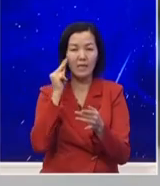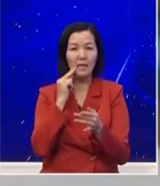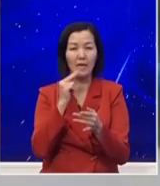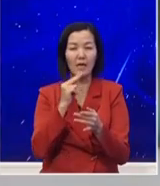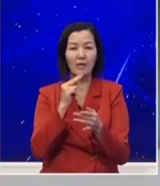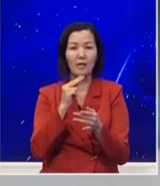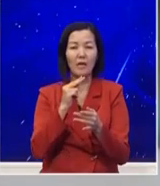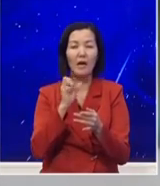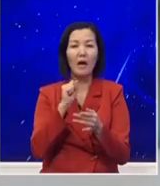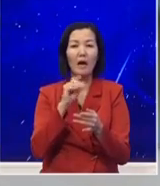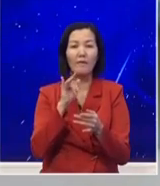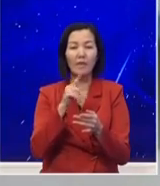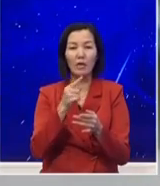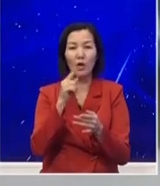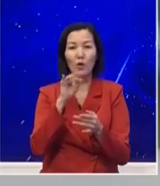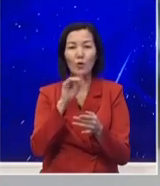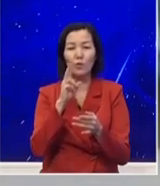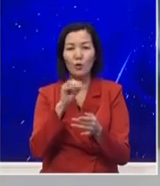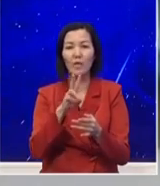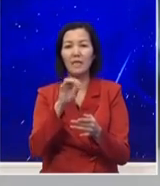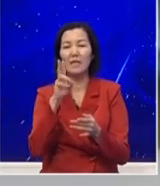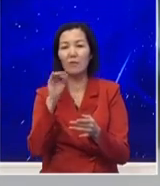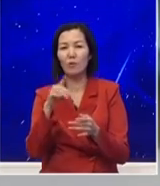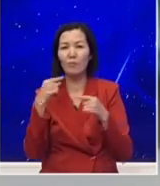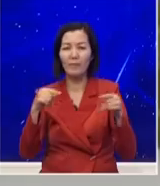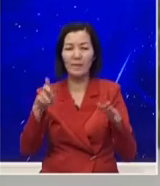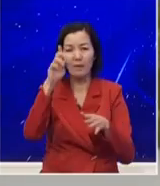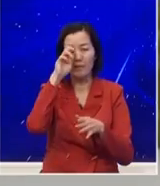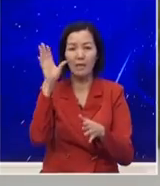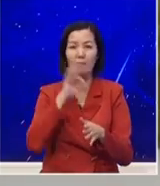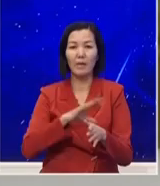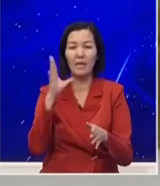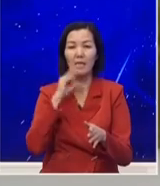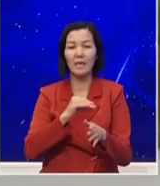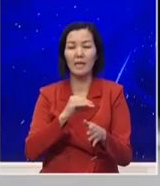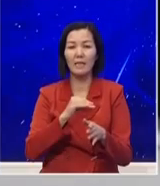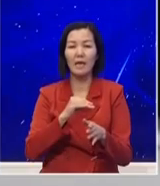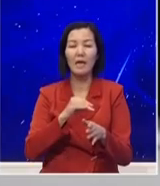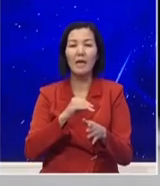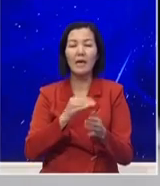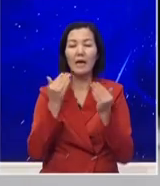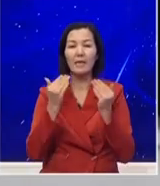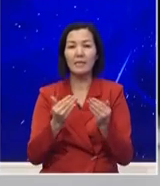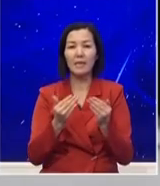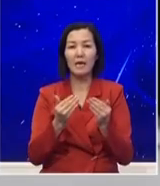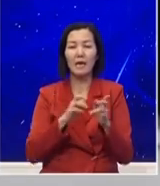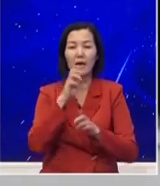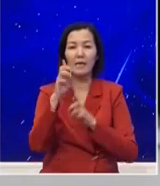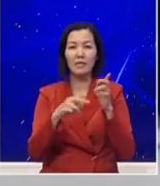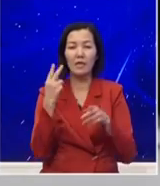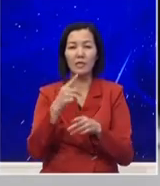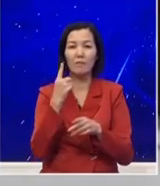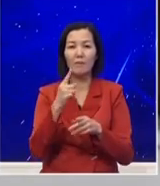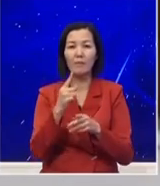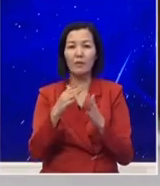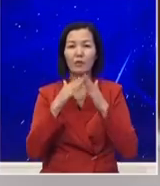Шығыс, Африка, Үнді және Тынық мұхиты бойындағы елдерде пайдалана алады. Жергілікті мамандардың айтуынша, биыл ғарышқа тағы 21